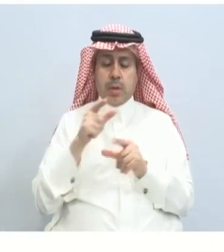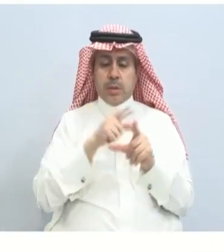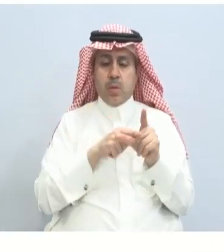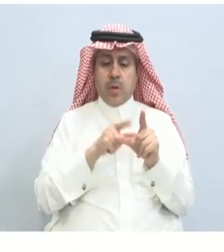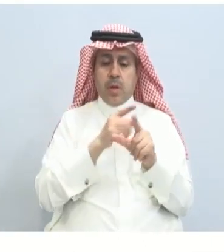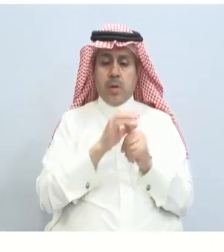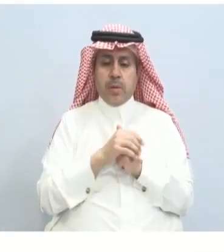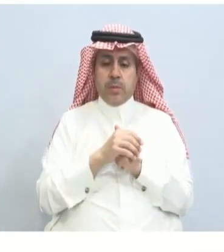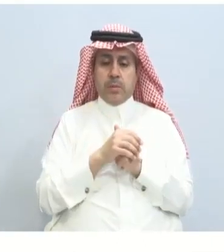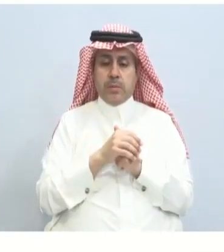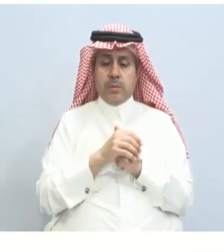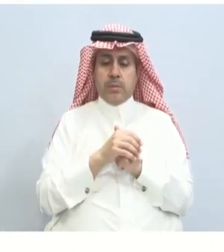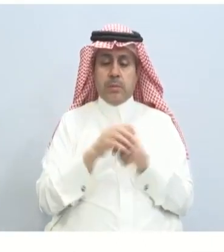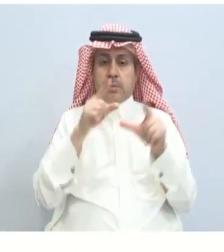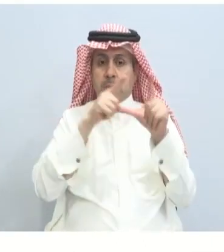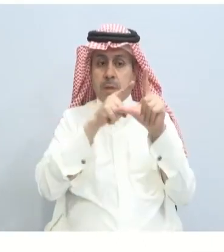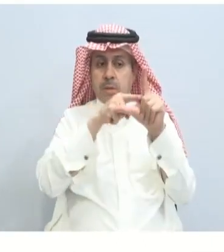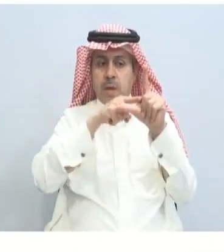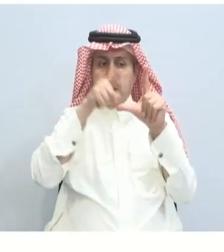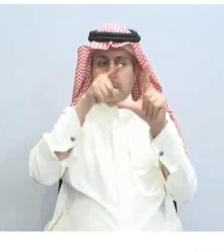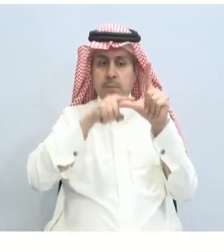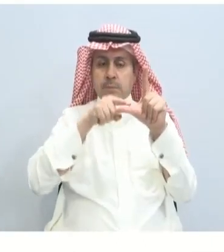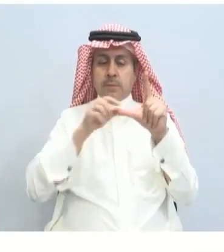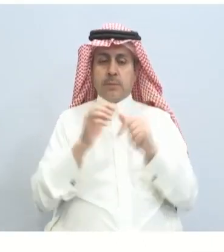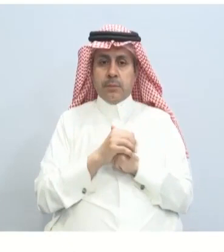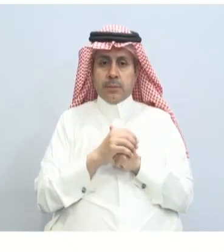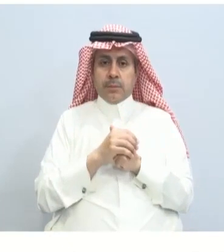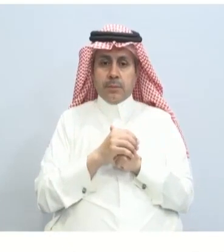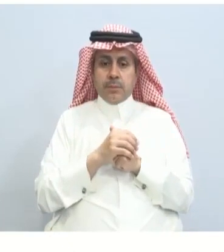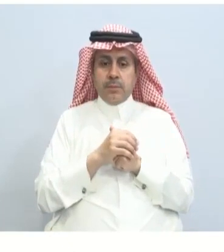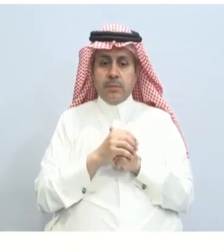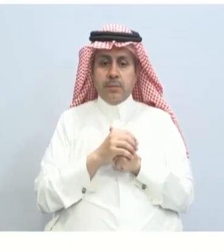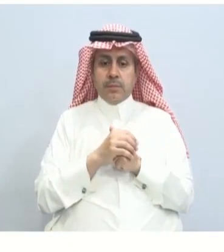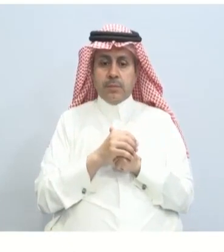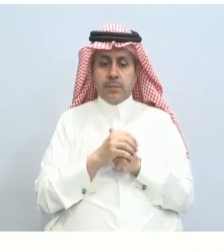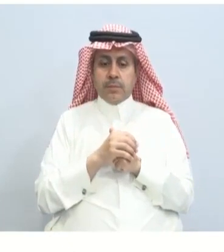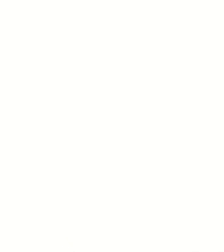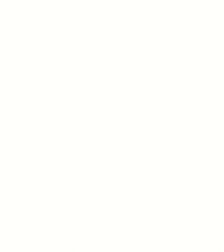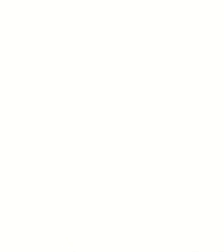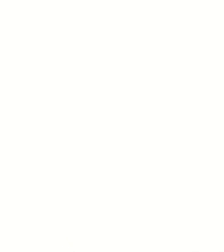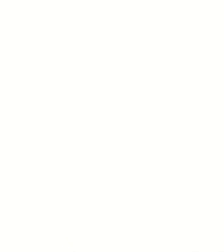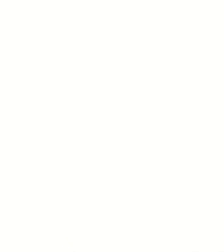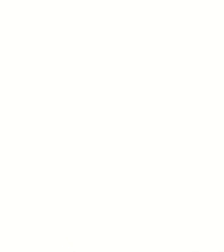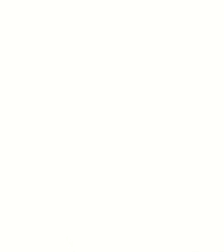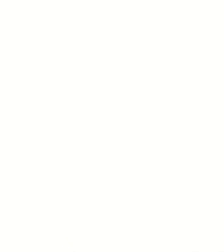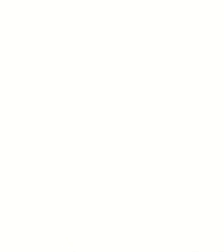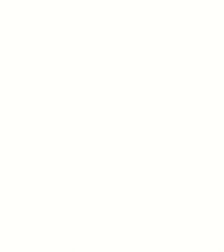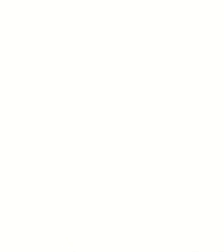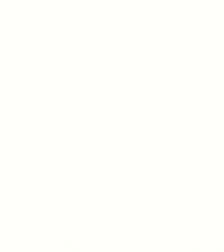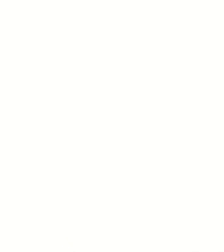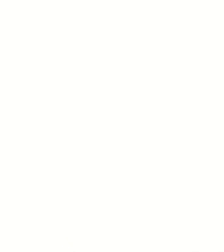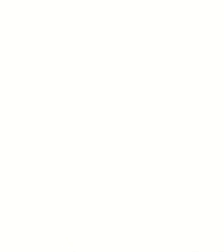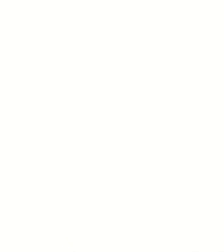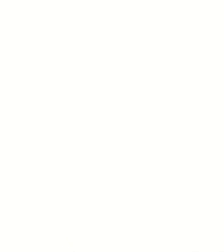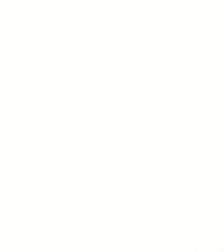كوساين الزاويه هذه فبالتالي ممكن يعني الواحد يوصل لها بهذا الشكل ننتقل للسؤال الذي يليه